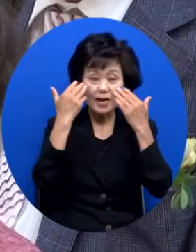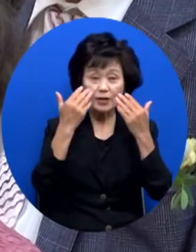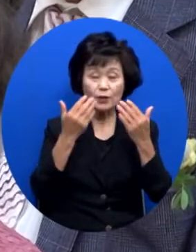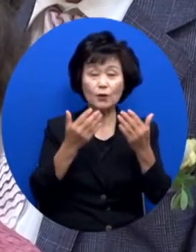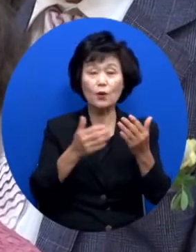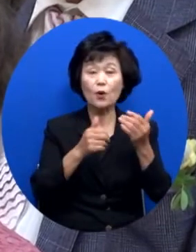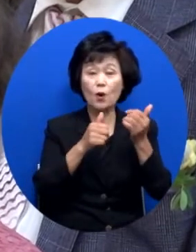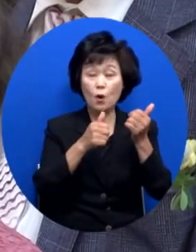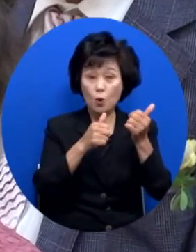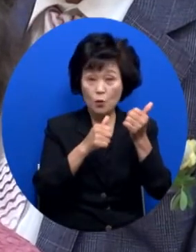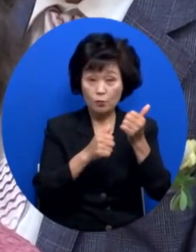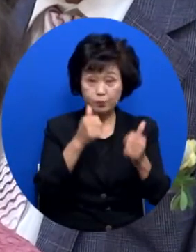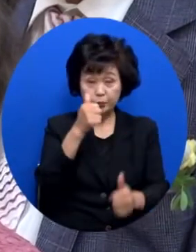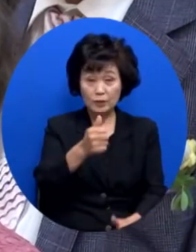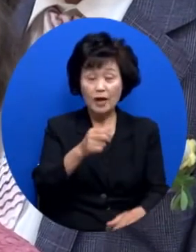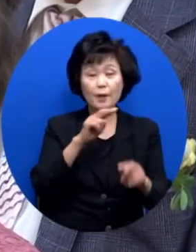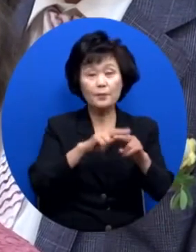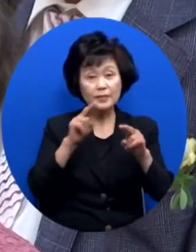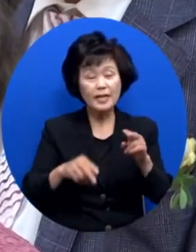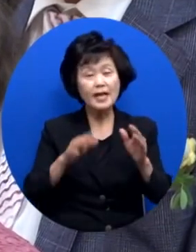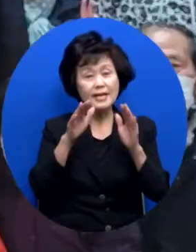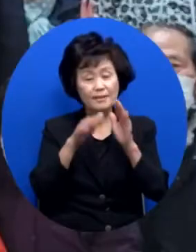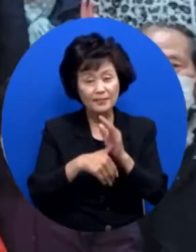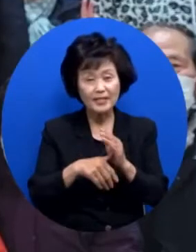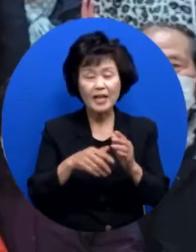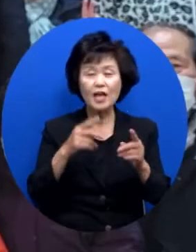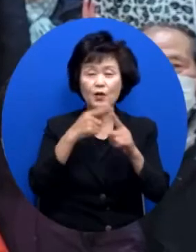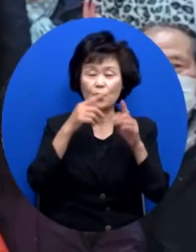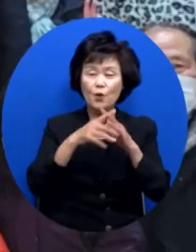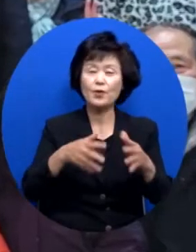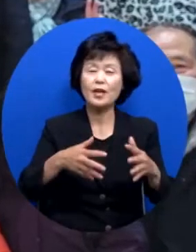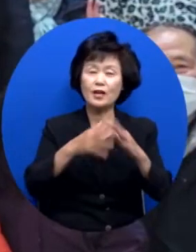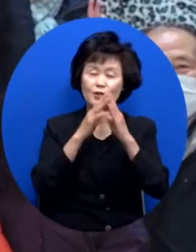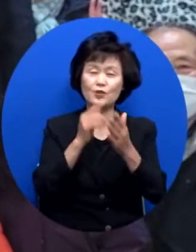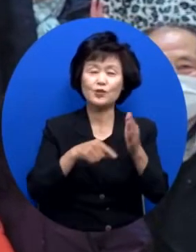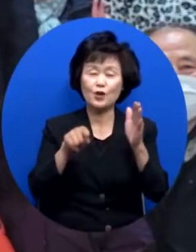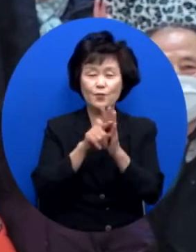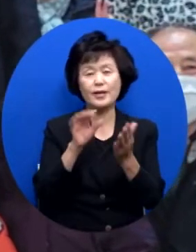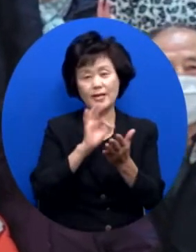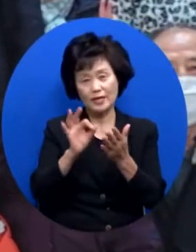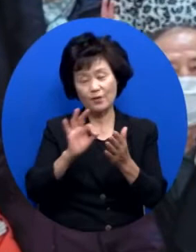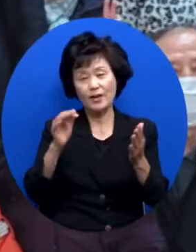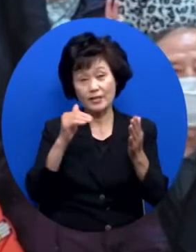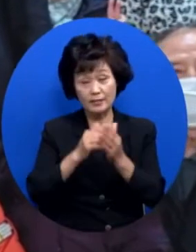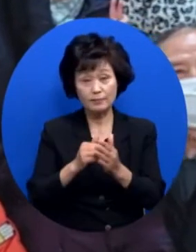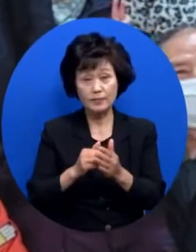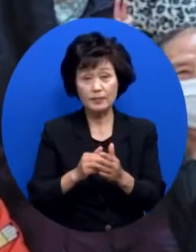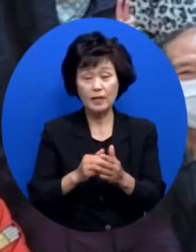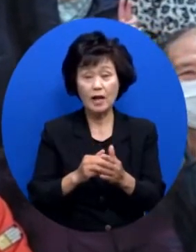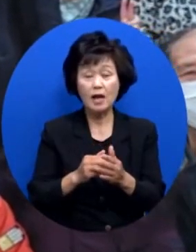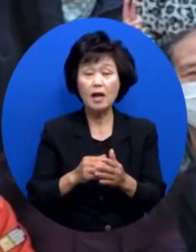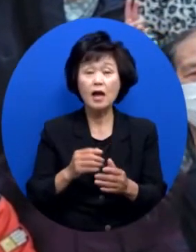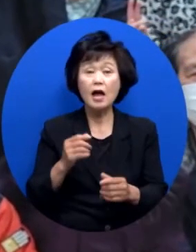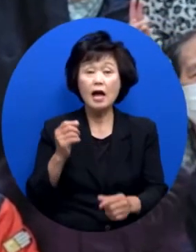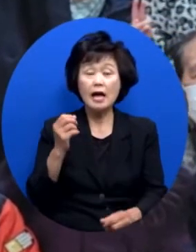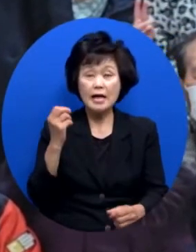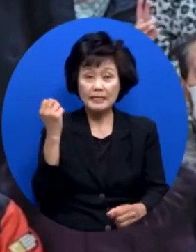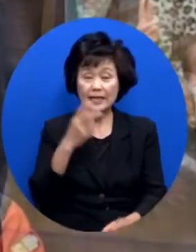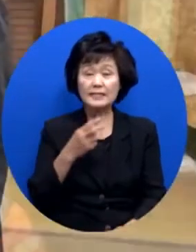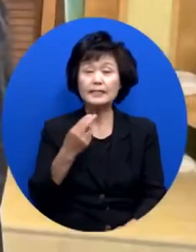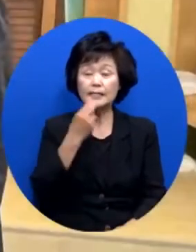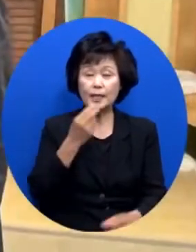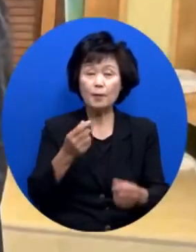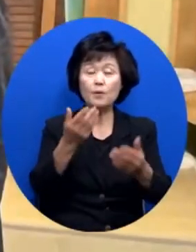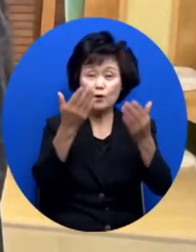전액을 교회 건축에 헌납하기도 했습니다. 목회 사역에 연장전을 허락하신 하나님께 감사드린다는